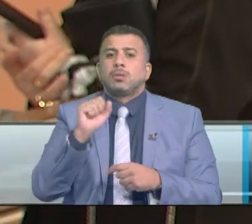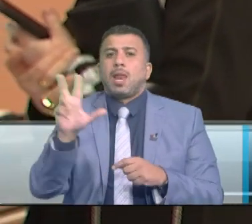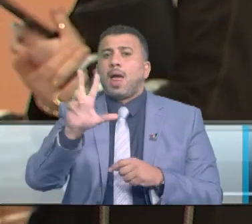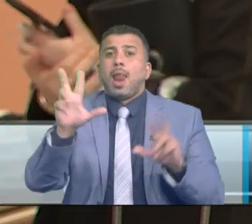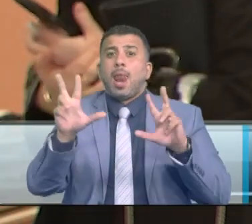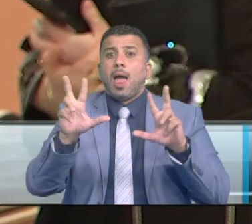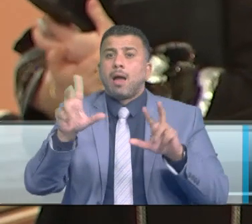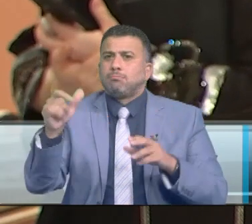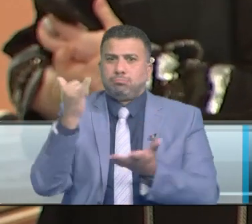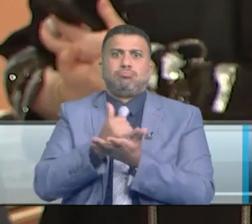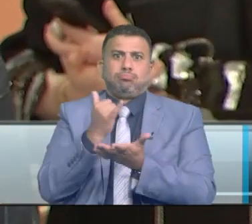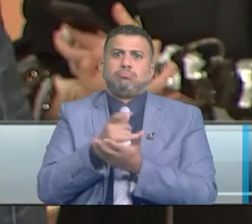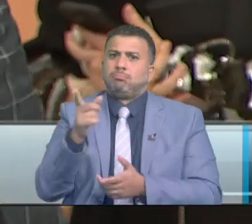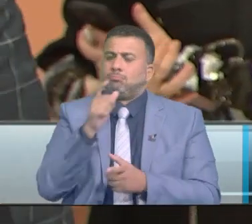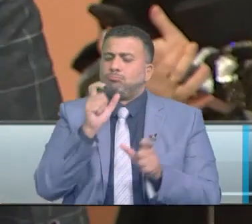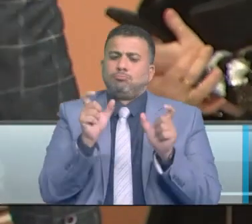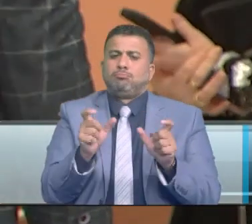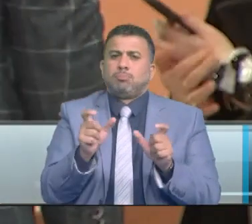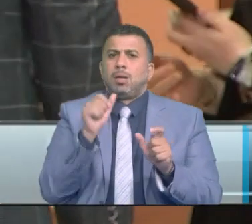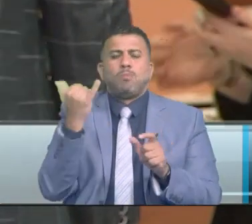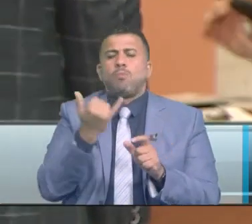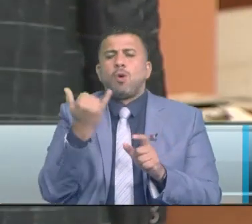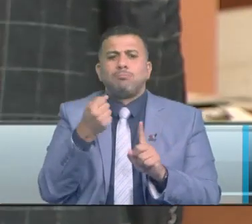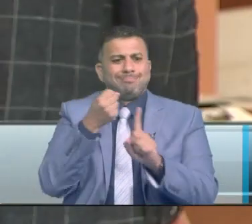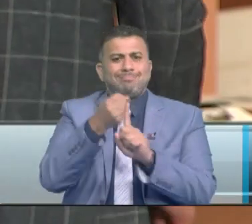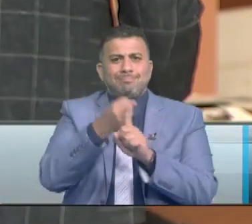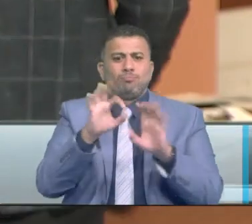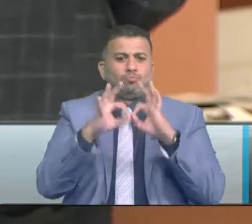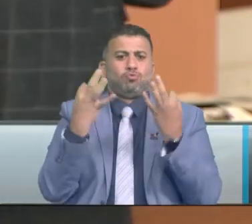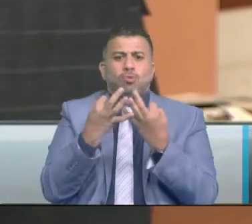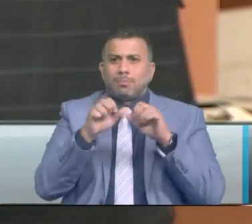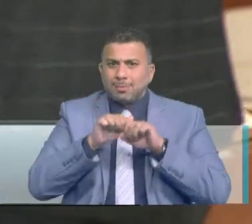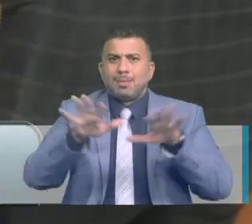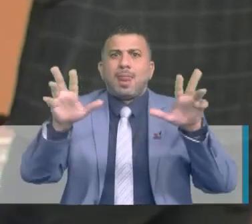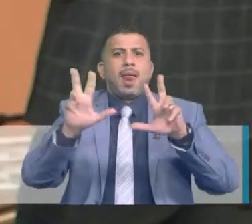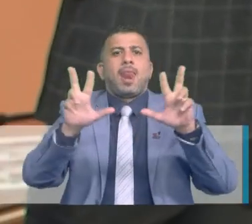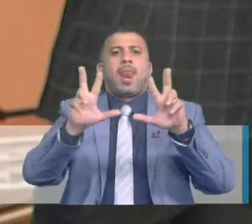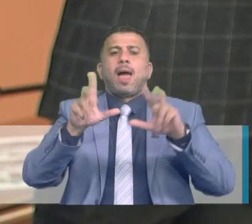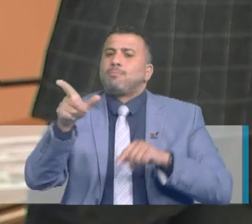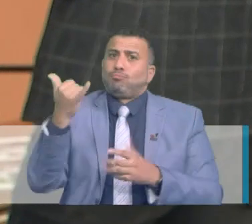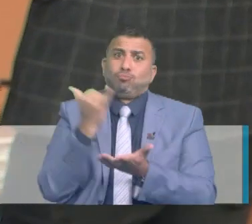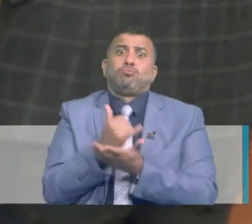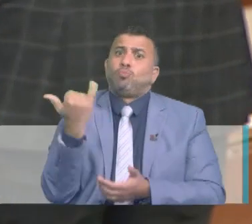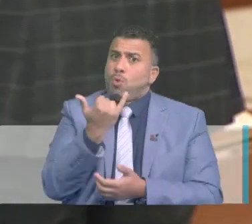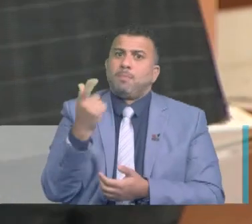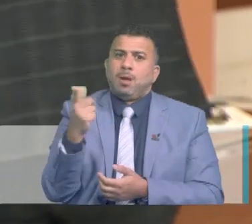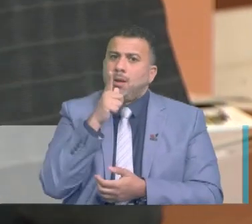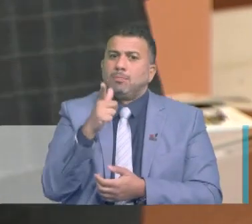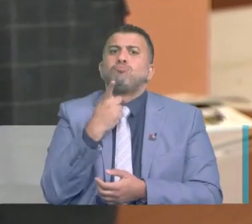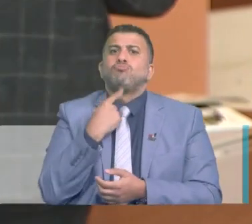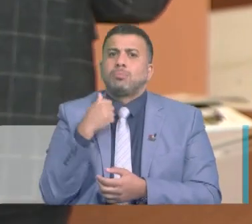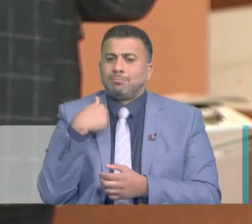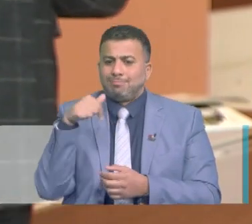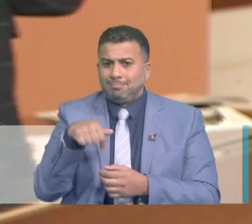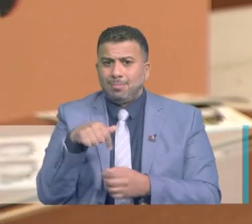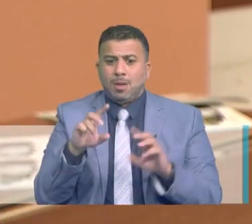الإعلام الآن، لأن أكثر بوابة مؤثرة في المجتمع الآن هو الإعلام، فنريد أن حقيقة أن نطلع